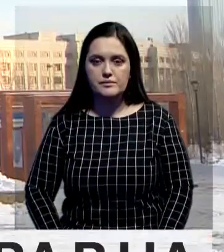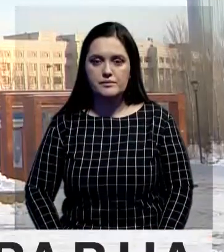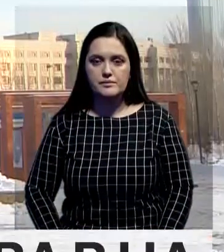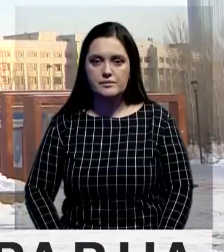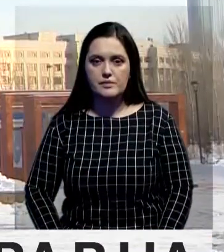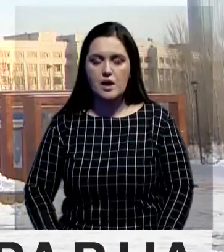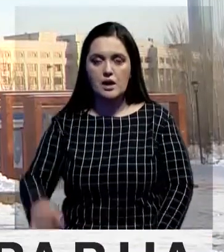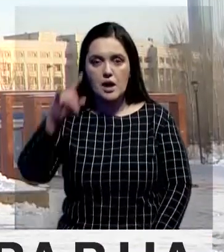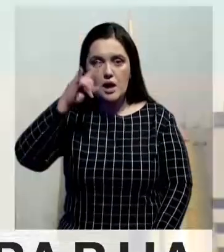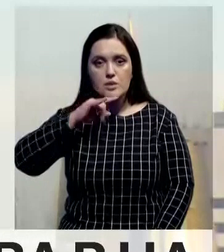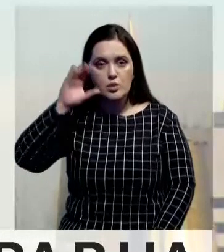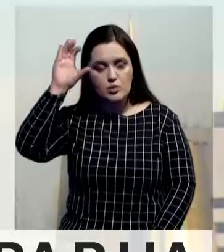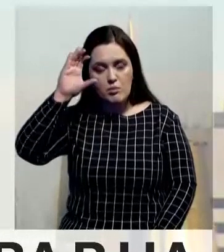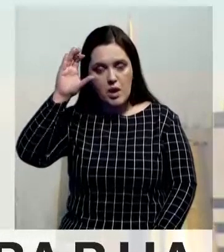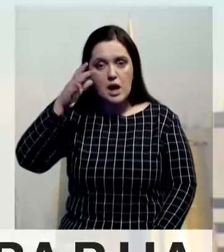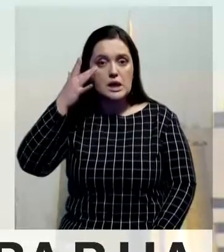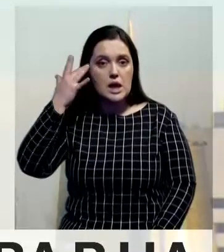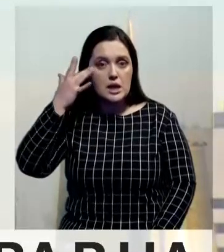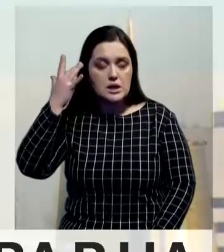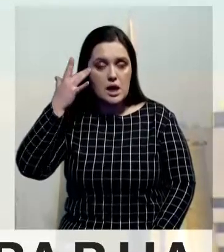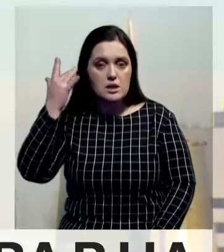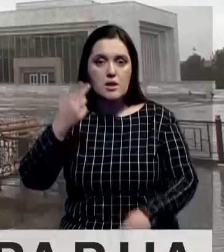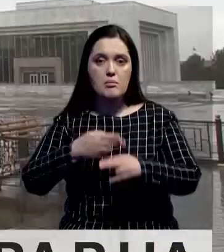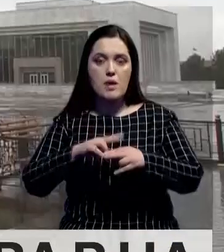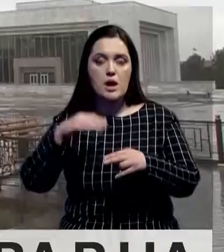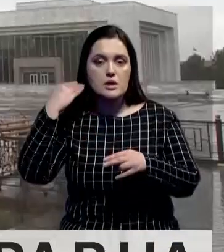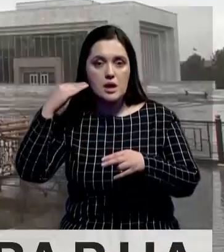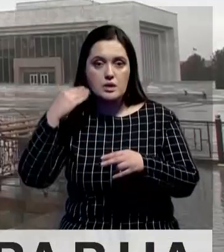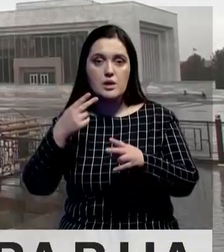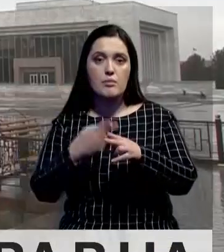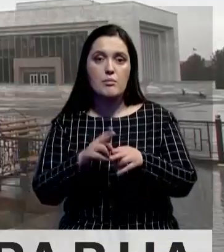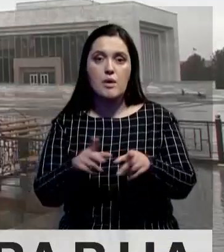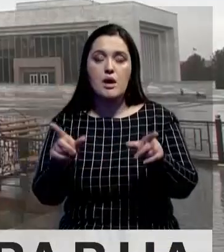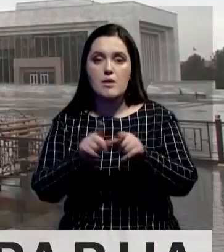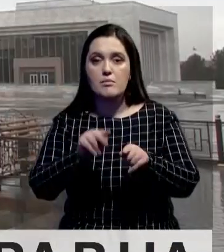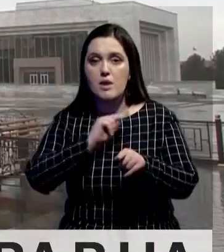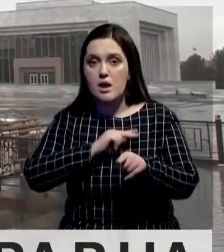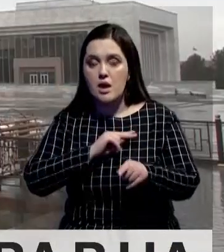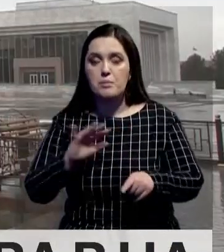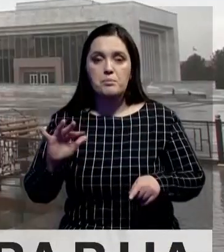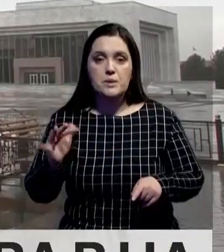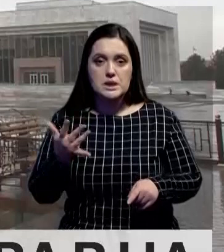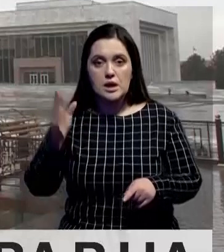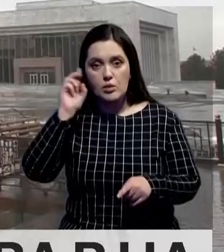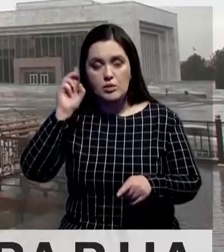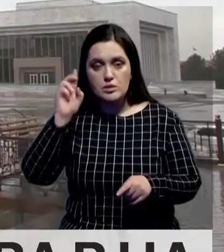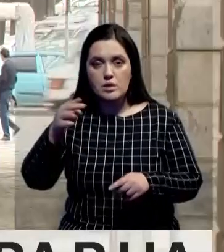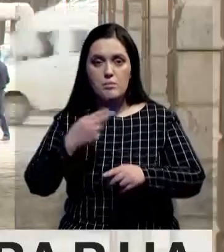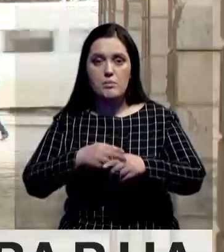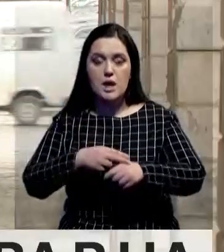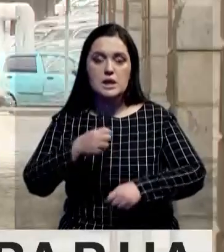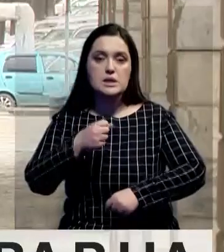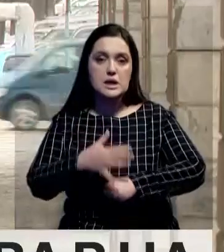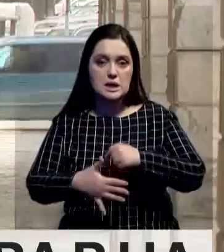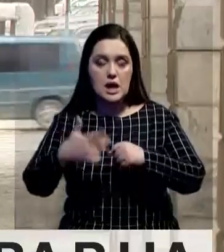Казахстан, Узбекистан, Кыргызстан, Туркменистан и Таджикистан. В сотрудничестве этих пяти государств, расположенных в Центральноазиатском